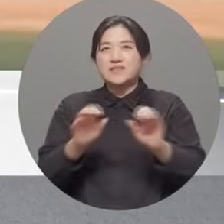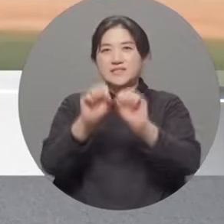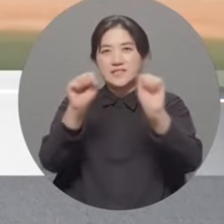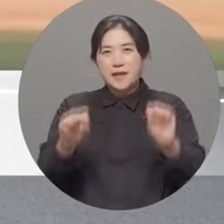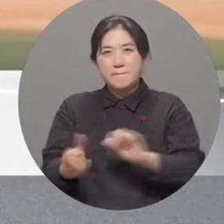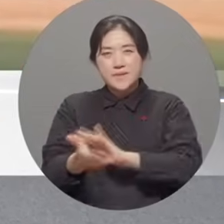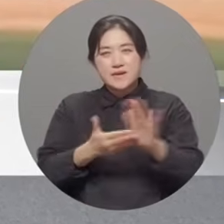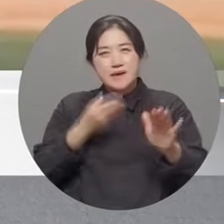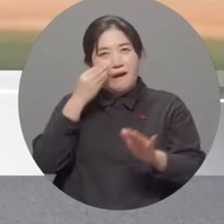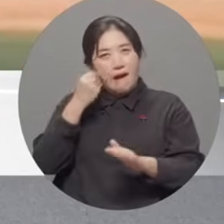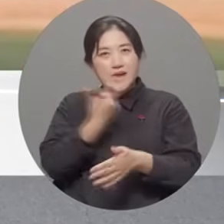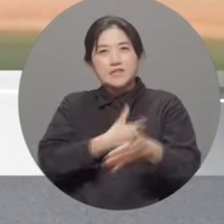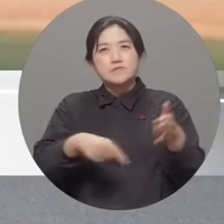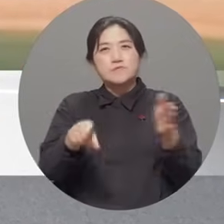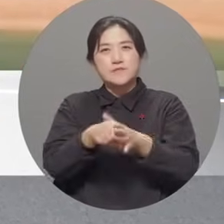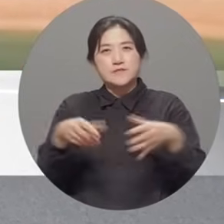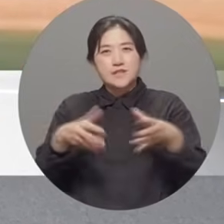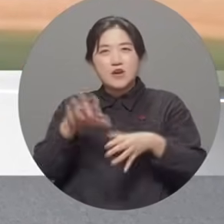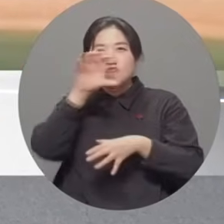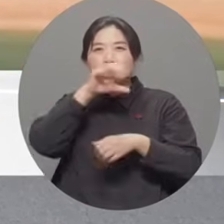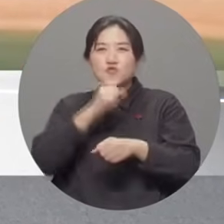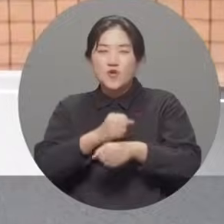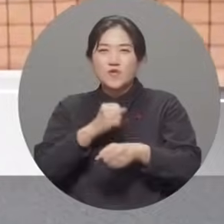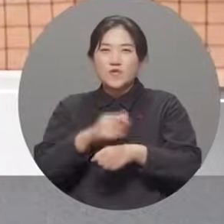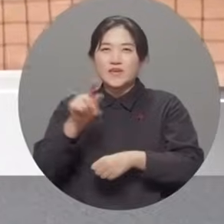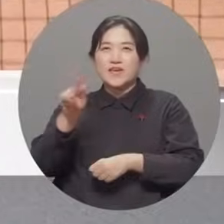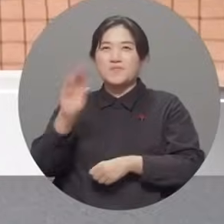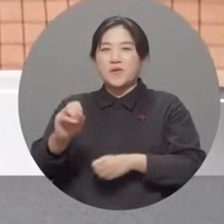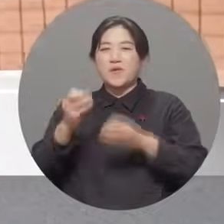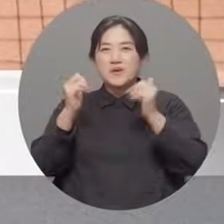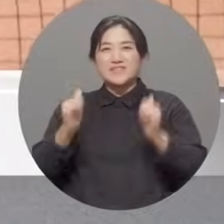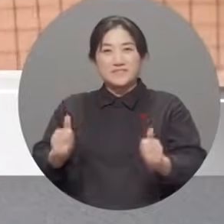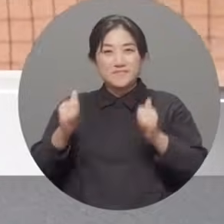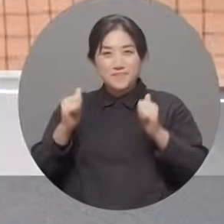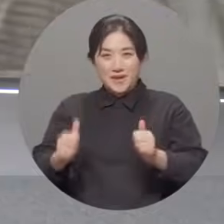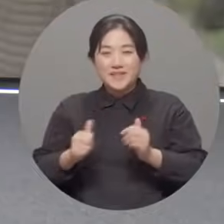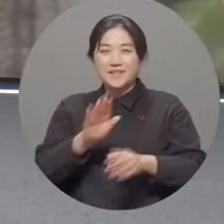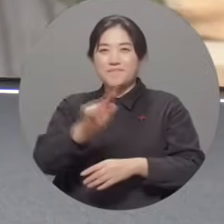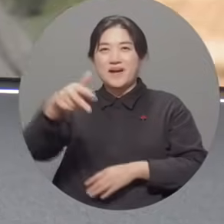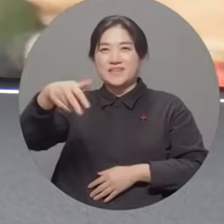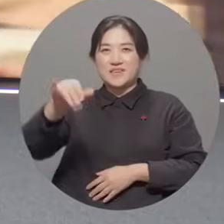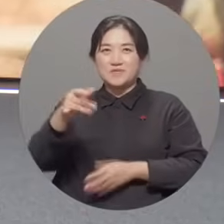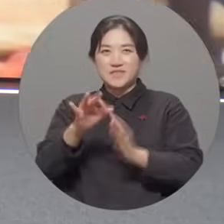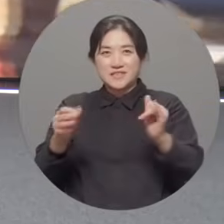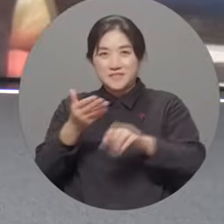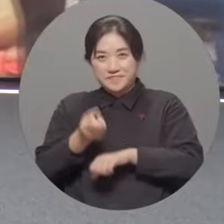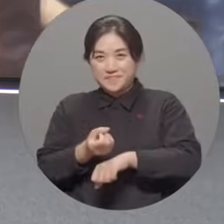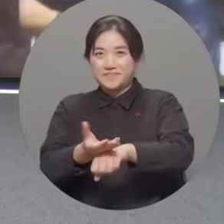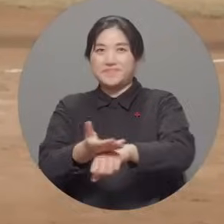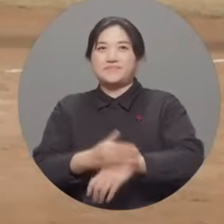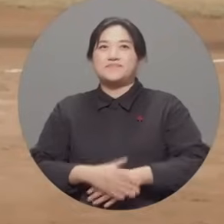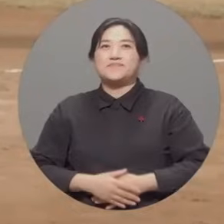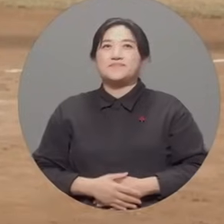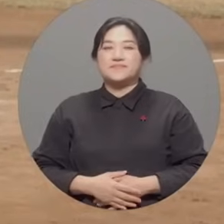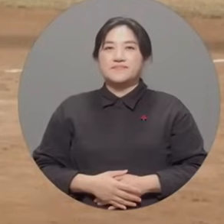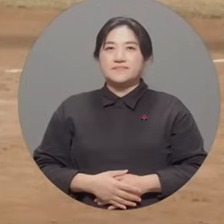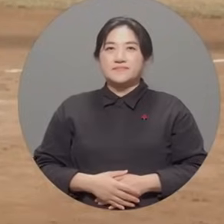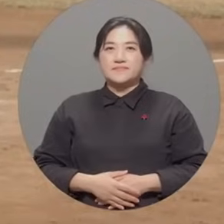시스템에 미리 적응하기 위해 단체 훈련에 나선 KBO 리그 심판들을 박재훈 기자가 만나봤습니다.